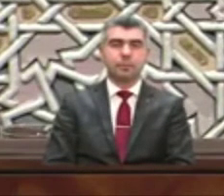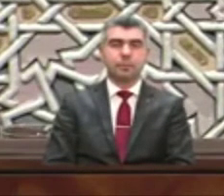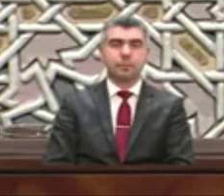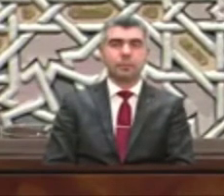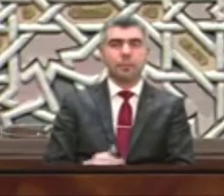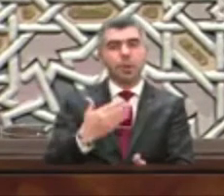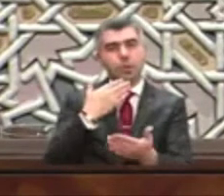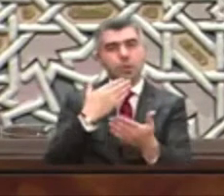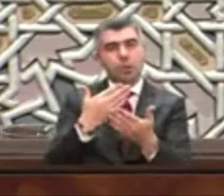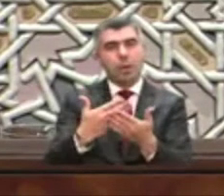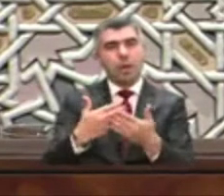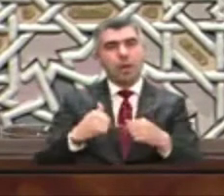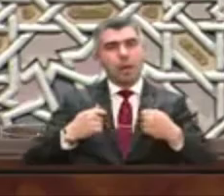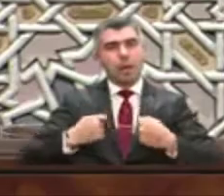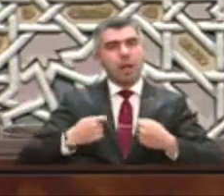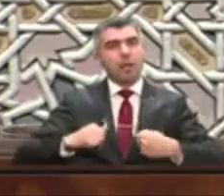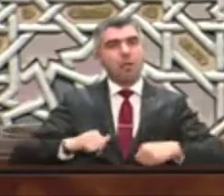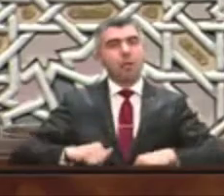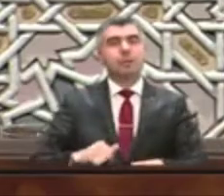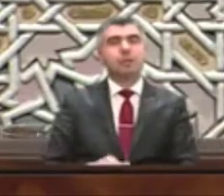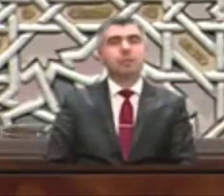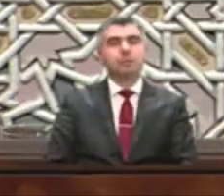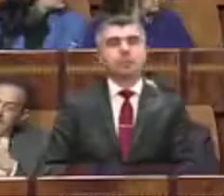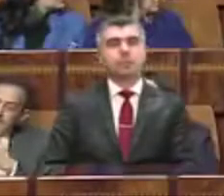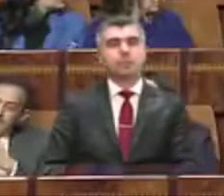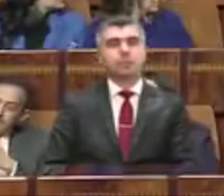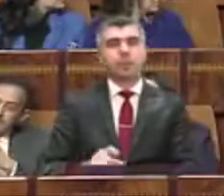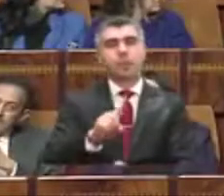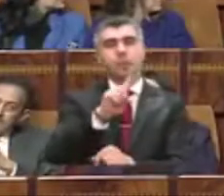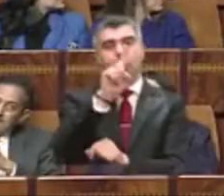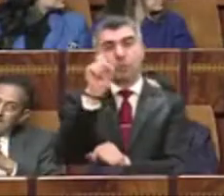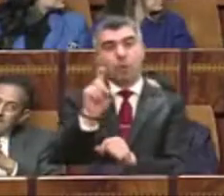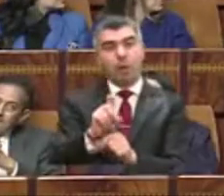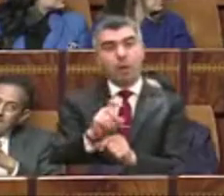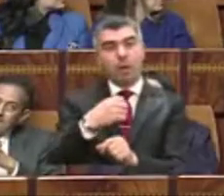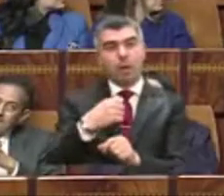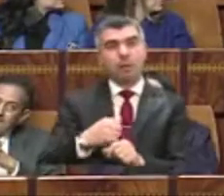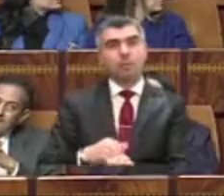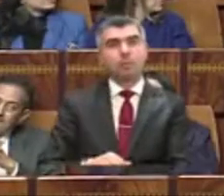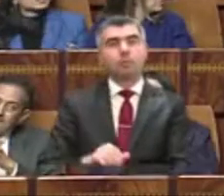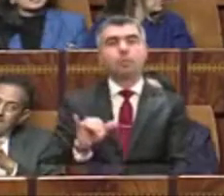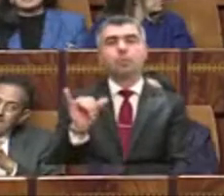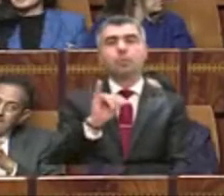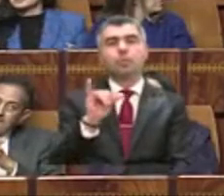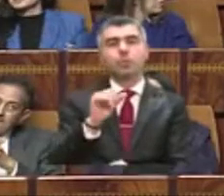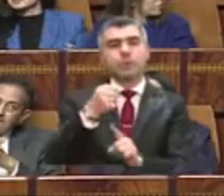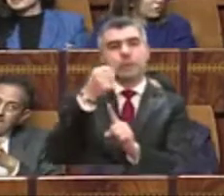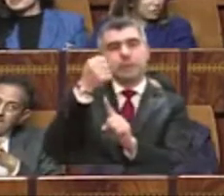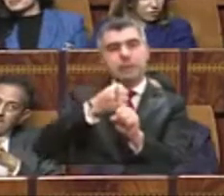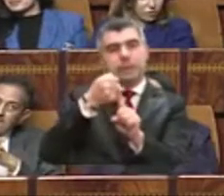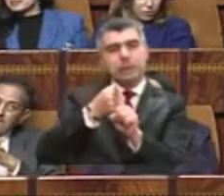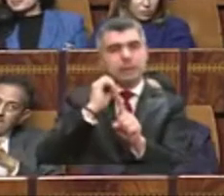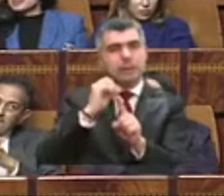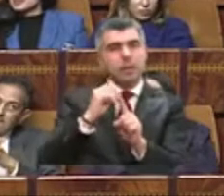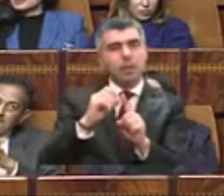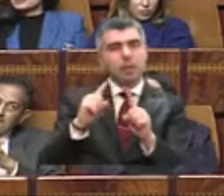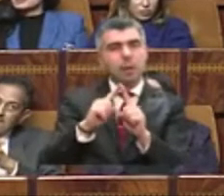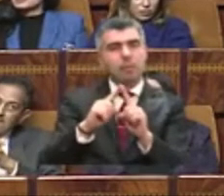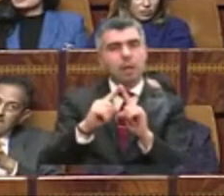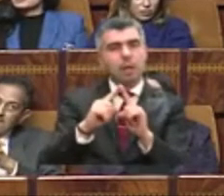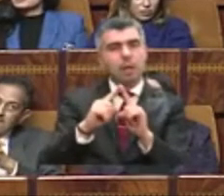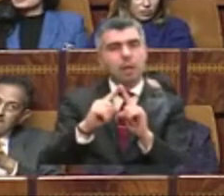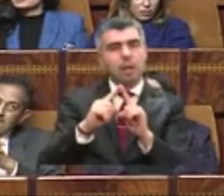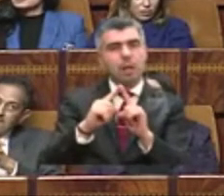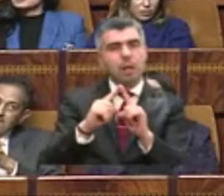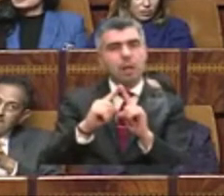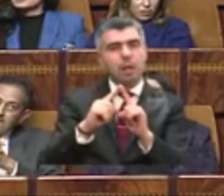سيد الرئيس. سيد الوزير المحترم، نسألكم سيد الوزير حول مآل إعادة إصلاح بعض القناطير بإقليم طاطا، وبالضبط